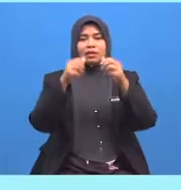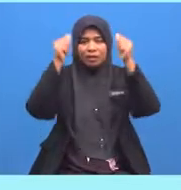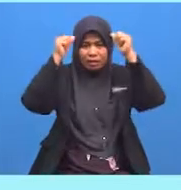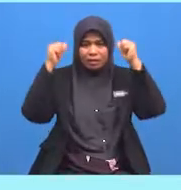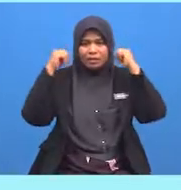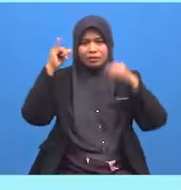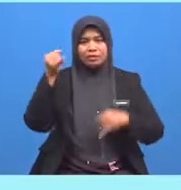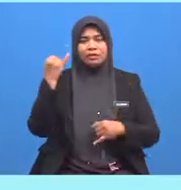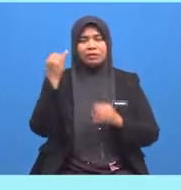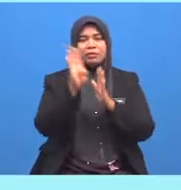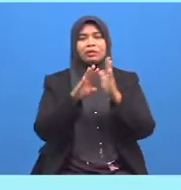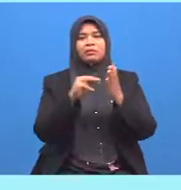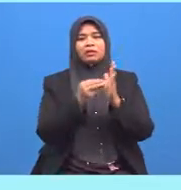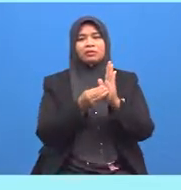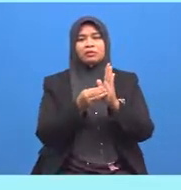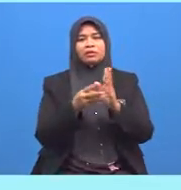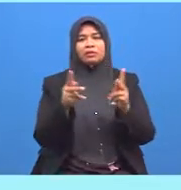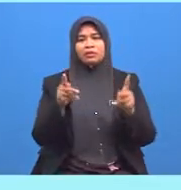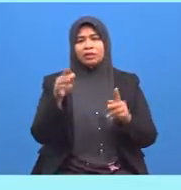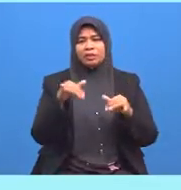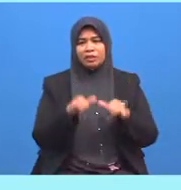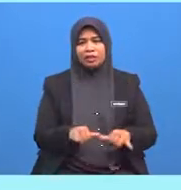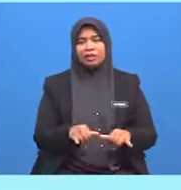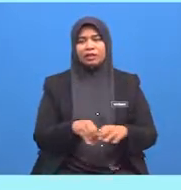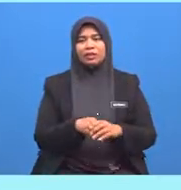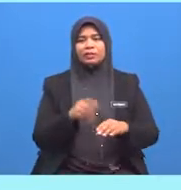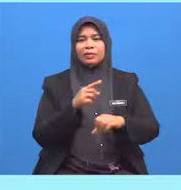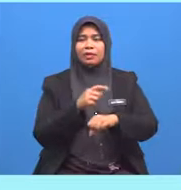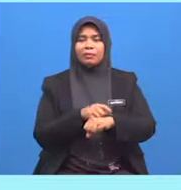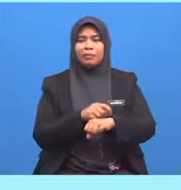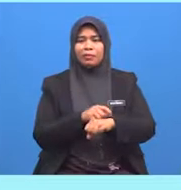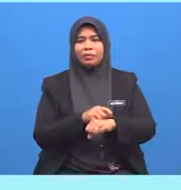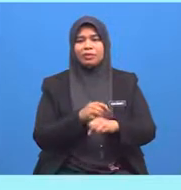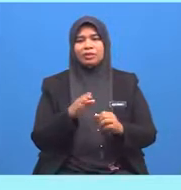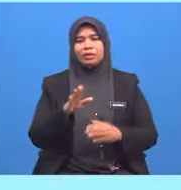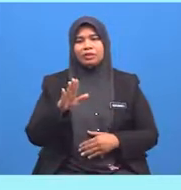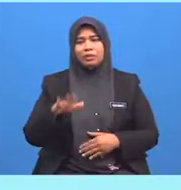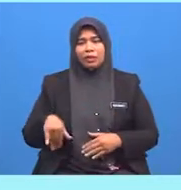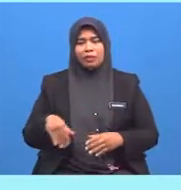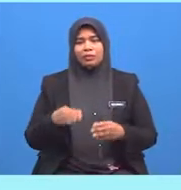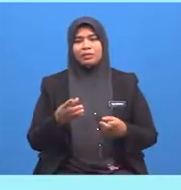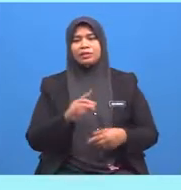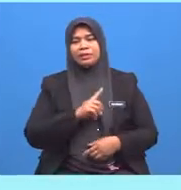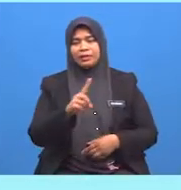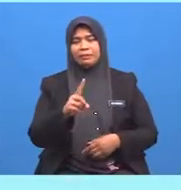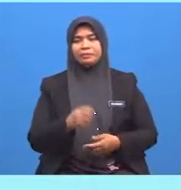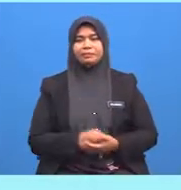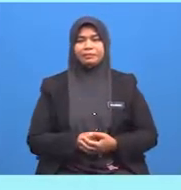bermaksud kaum yang tinggal dalam tempo masa tertentu sebelum kedatangan Islam